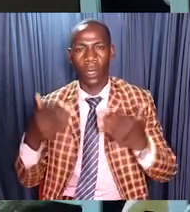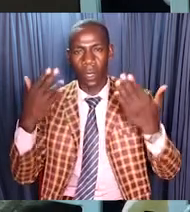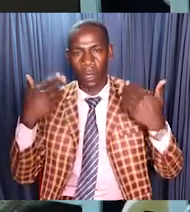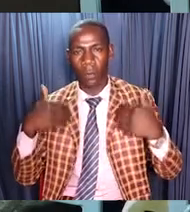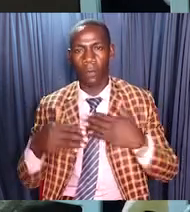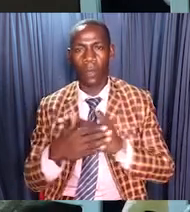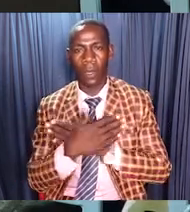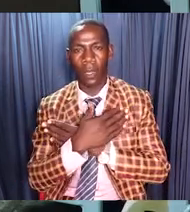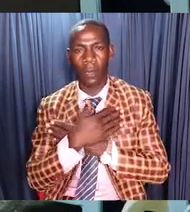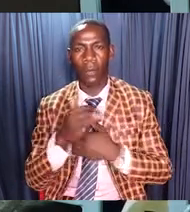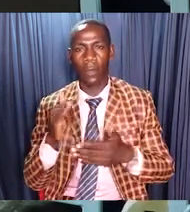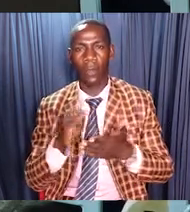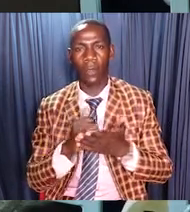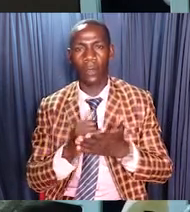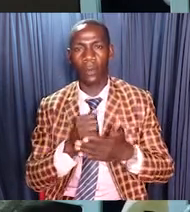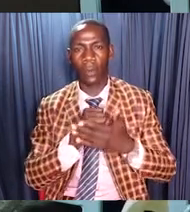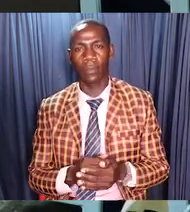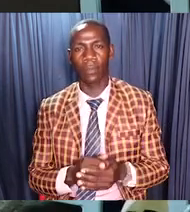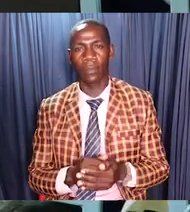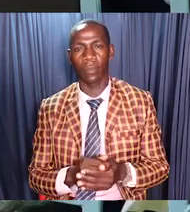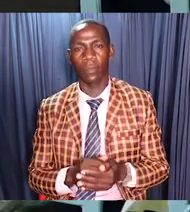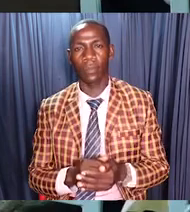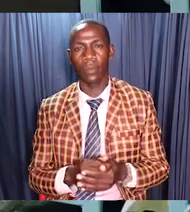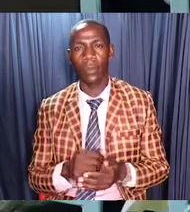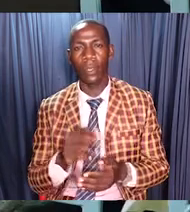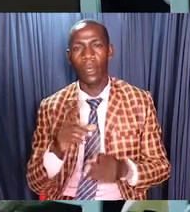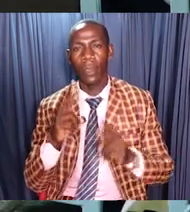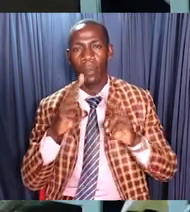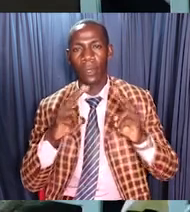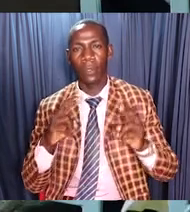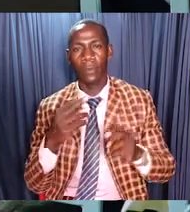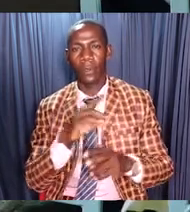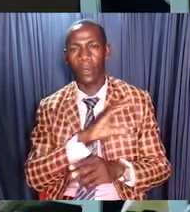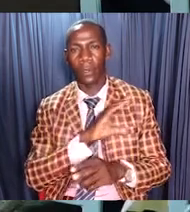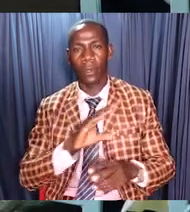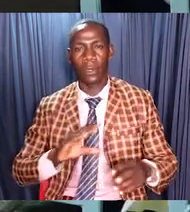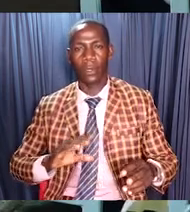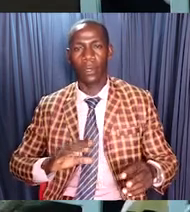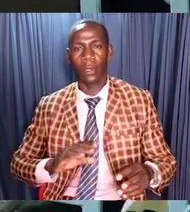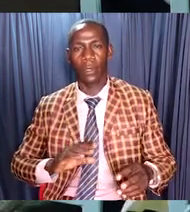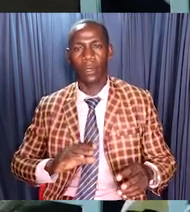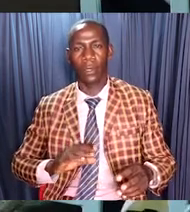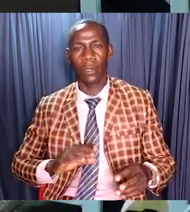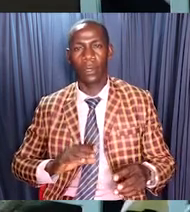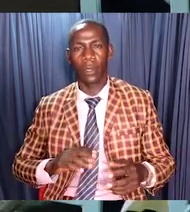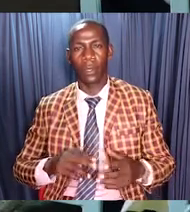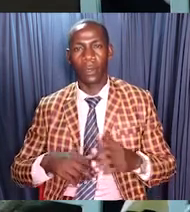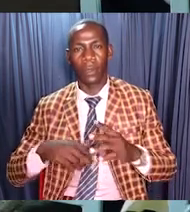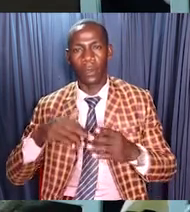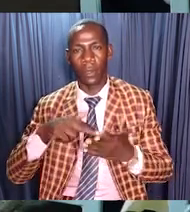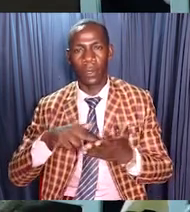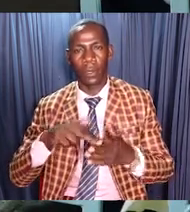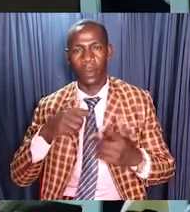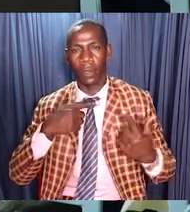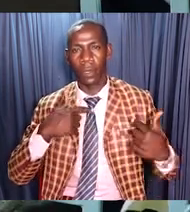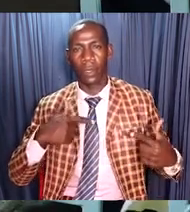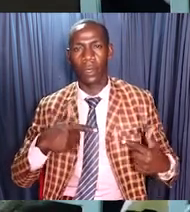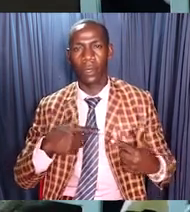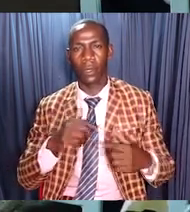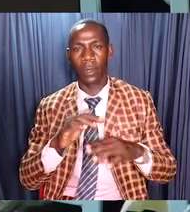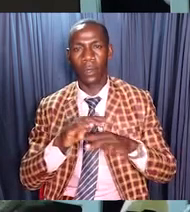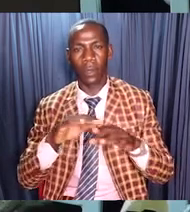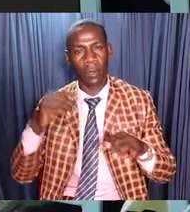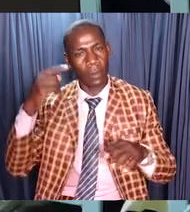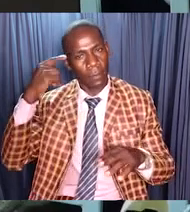upendo, ndio kifungo cha ukamilifu. Na amani ya Kristo iamue mioyoni mwenu, ndio